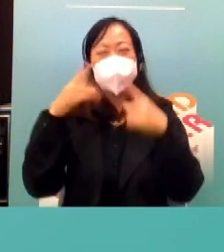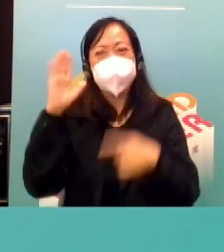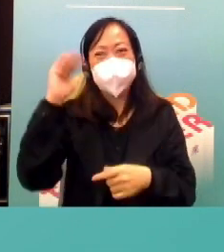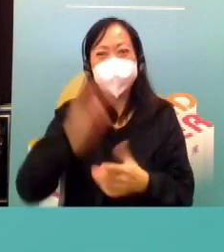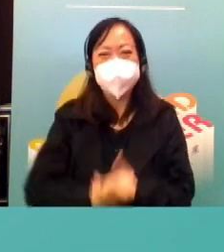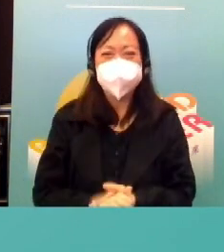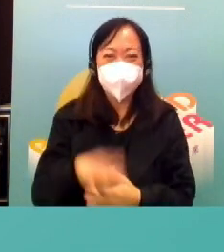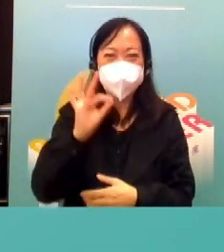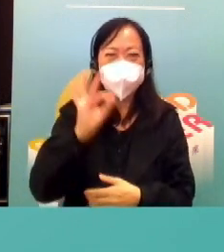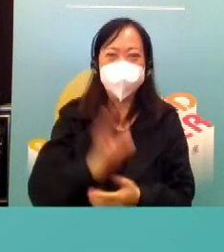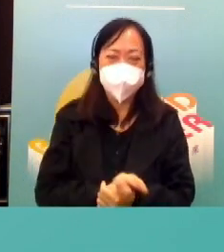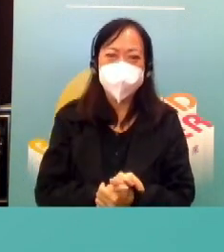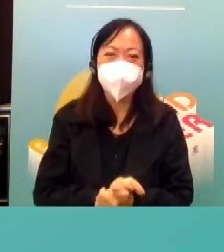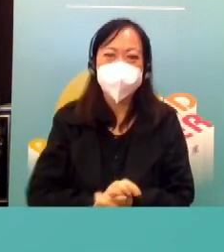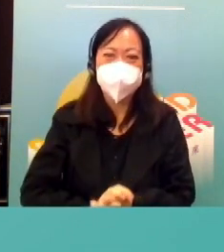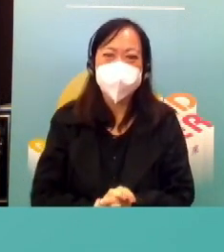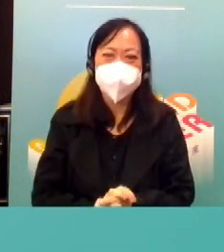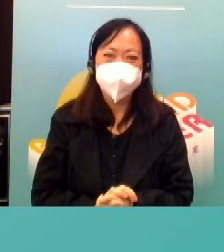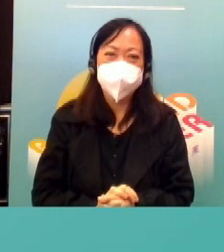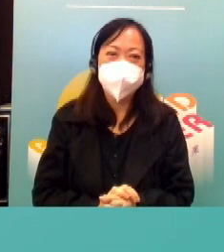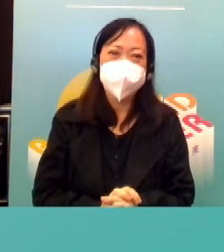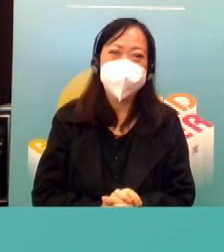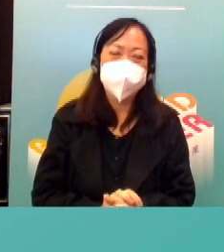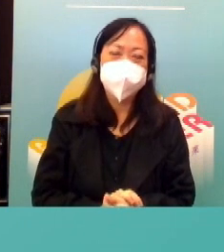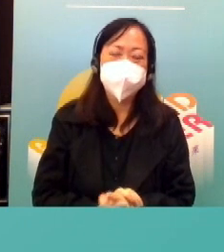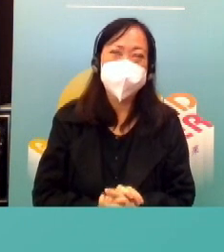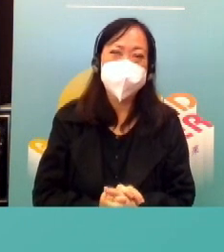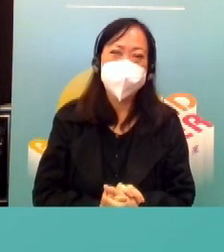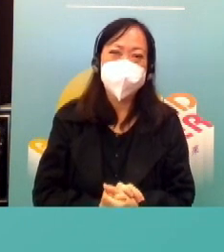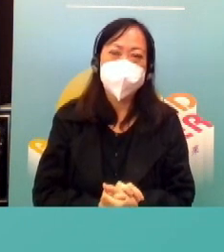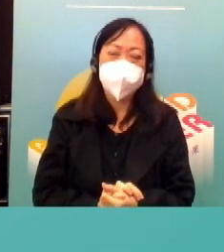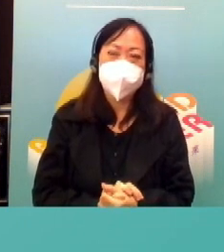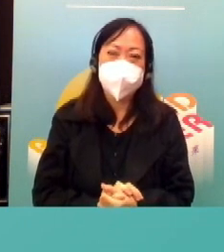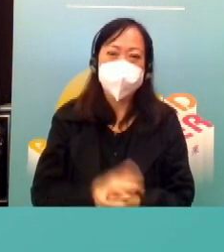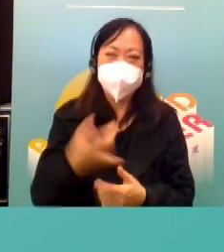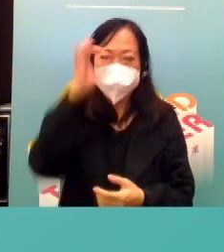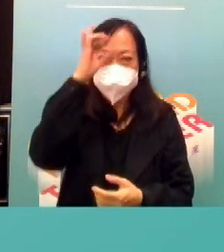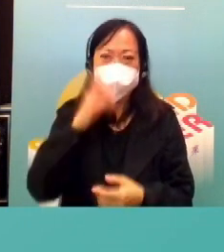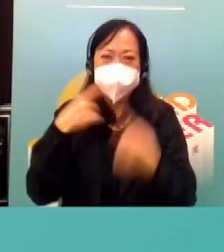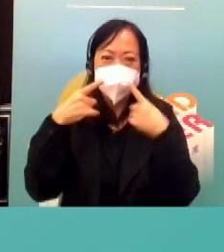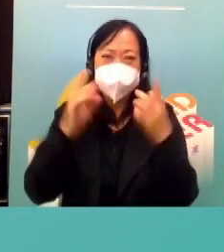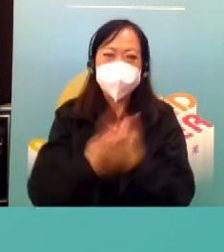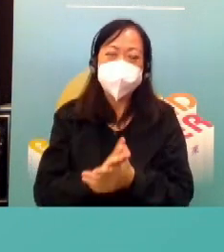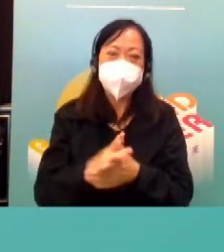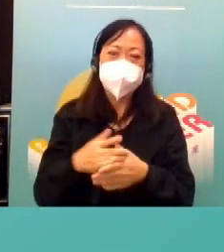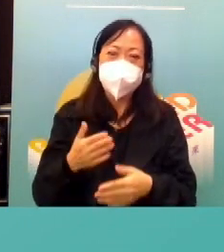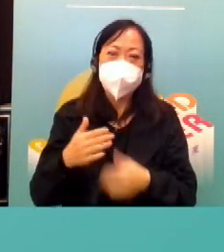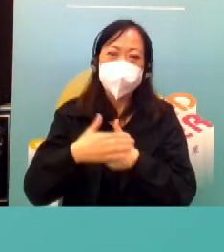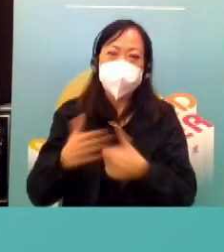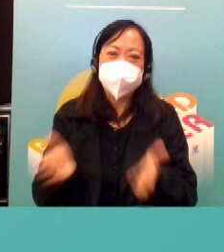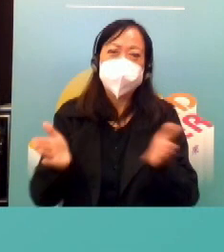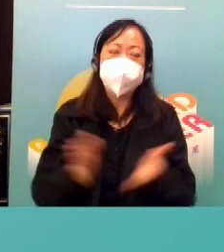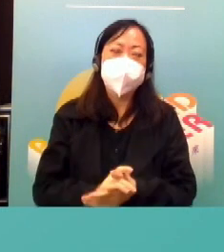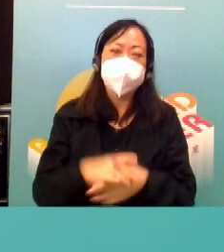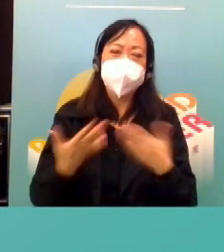Okay. 謝安琪幫我哋手 promote 嚇。Another one, we also built the system in